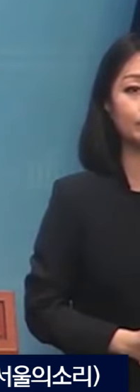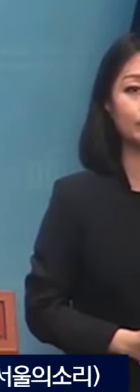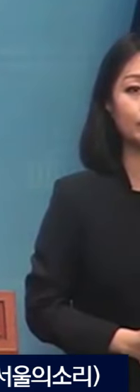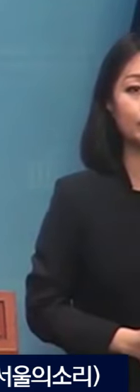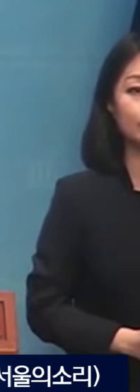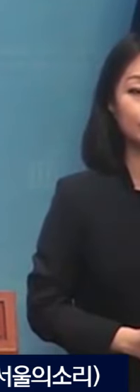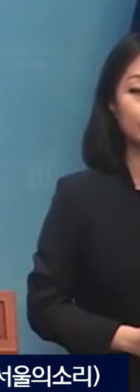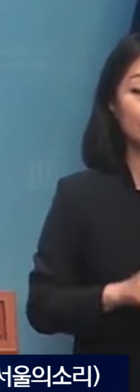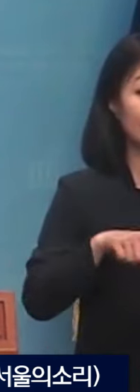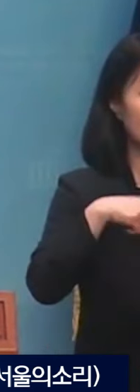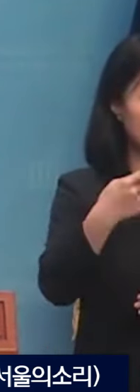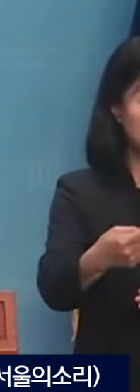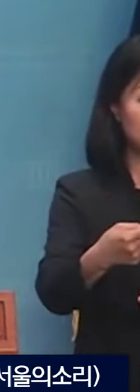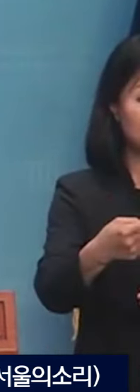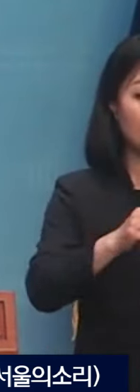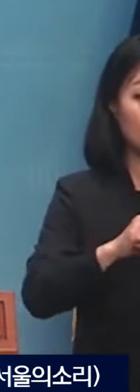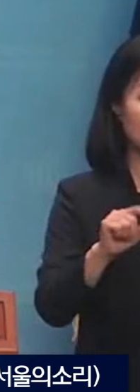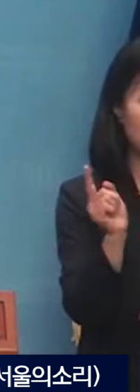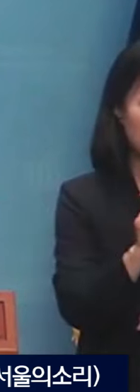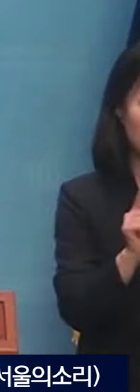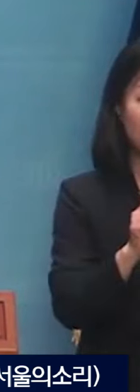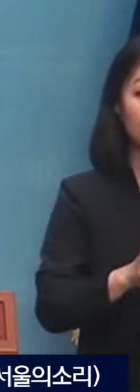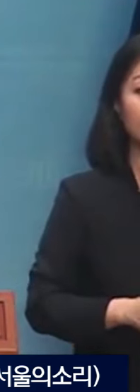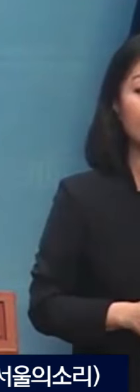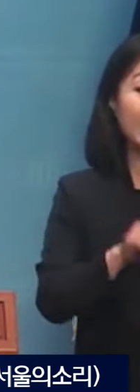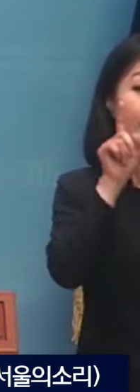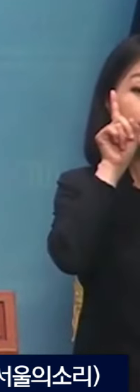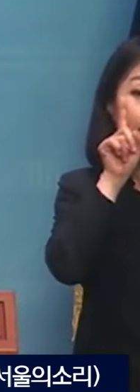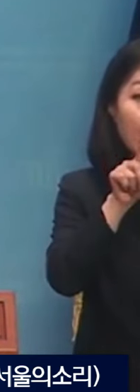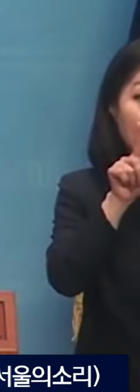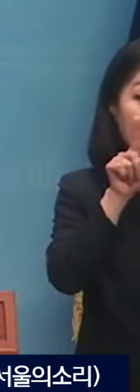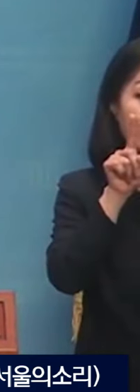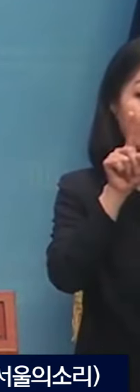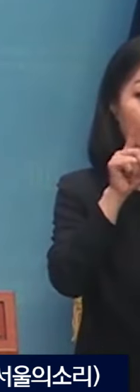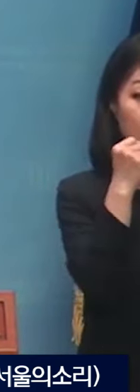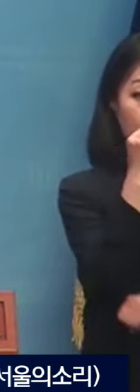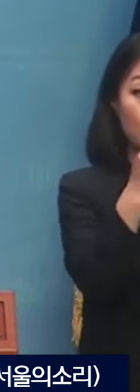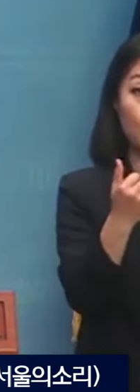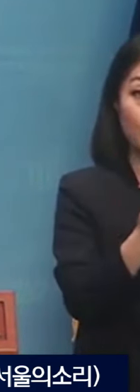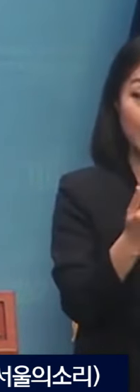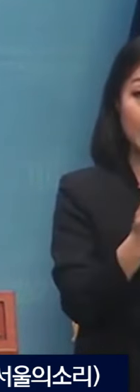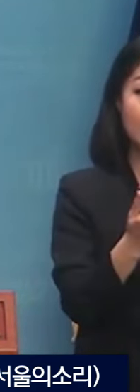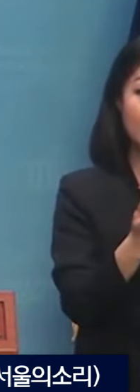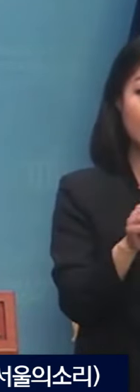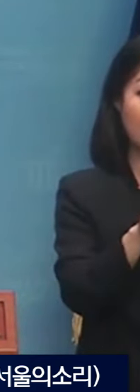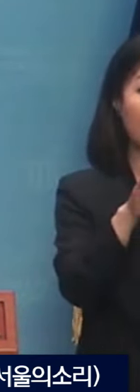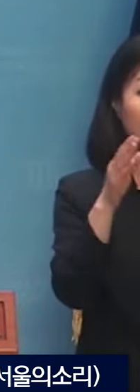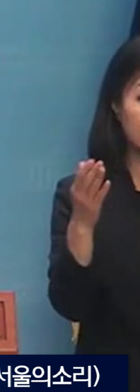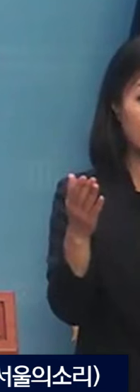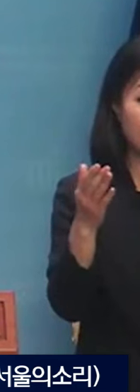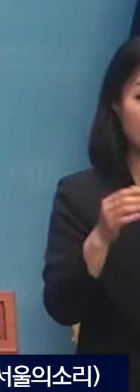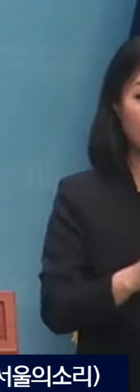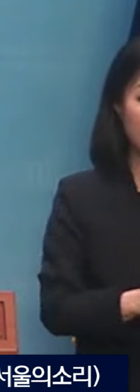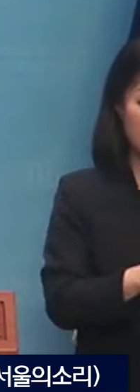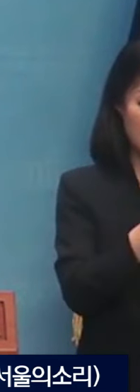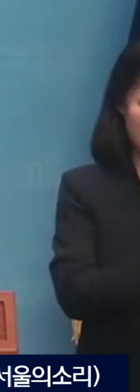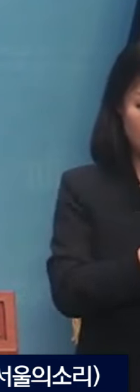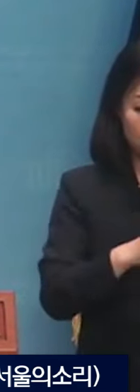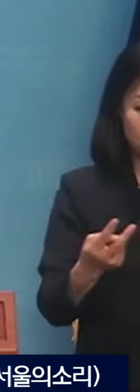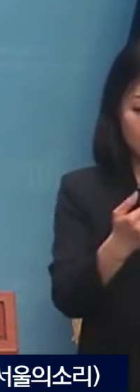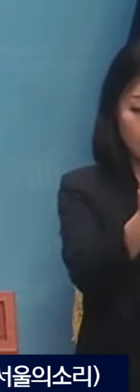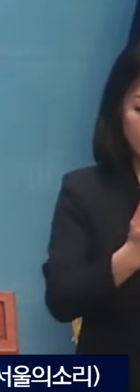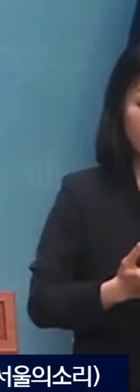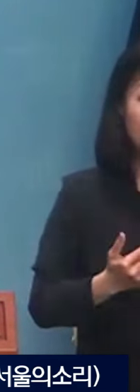이후에 처리는 어떻게 하기로 했냐면 일단 내일 열릴 본회의에 수정된 내용을 올려서 처리하는